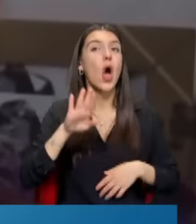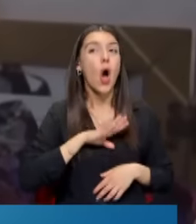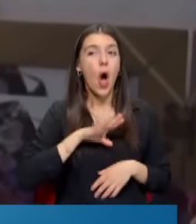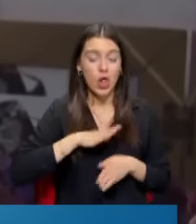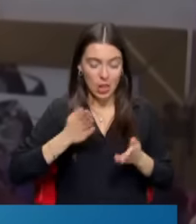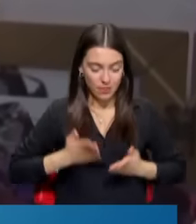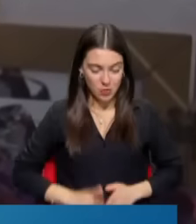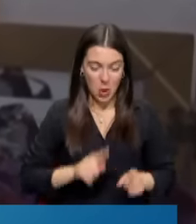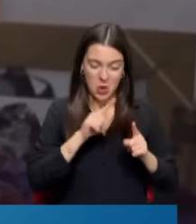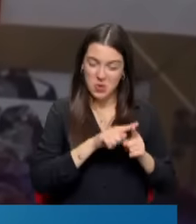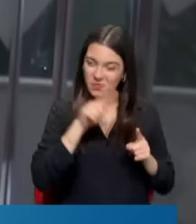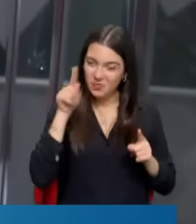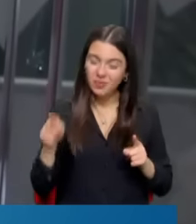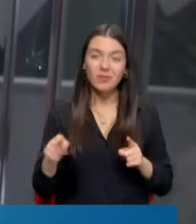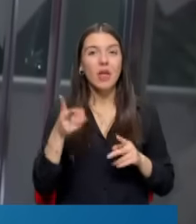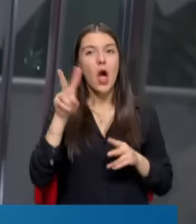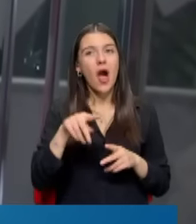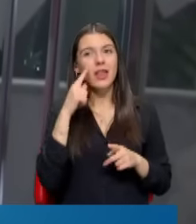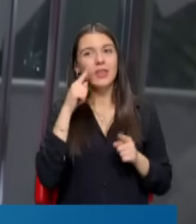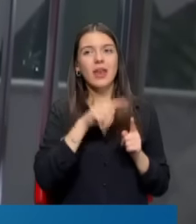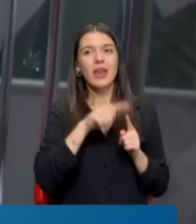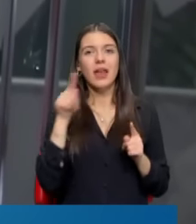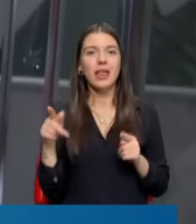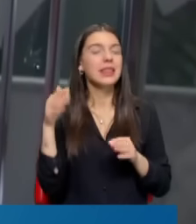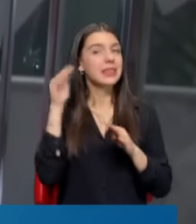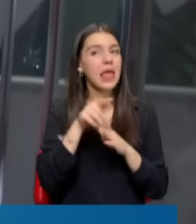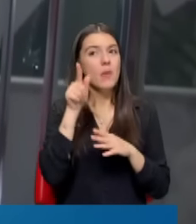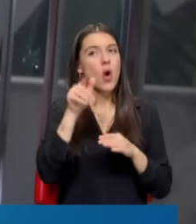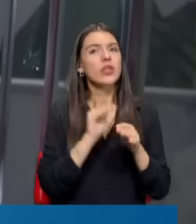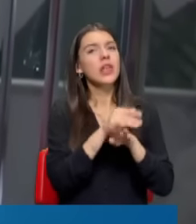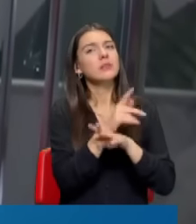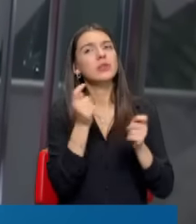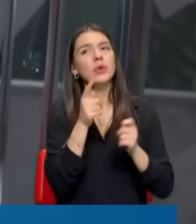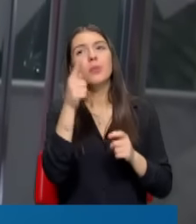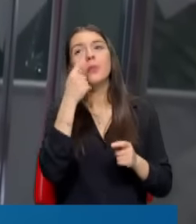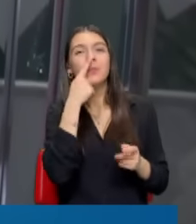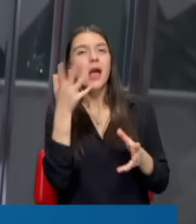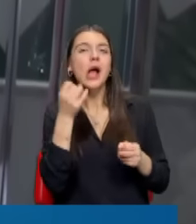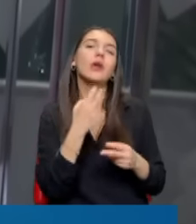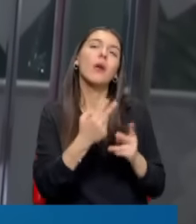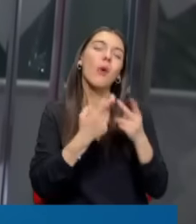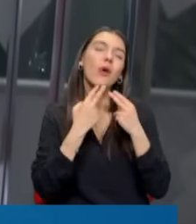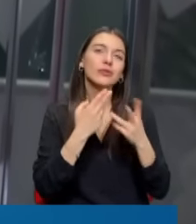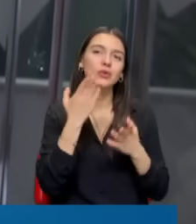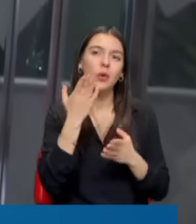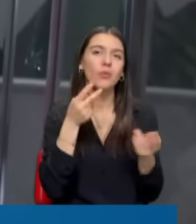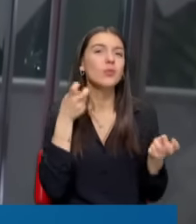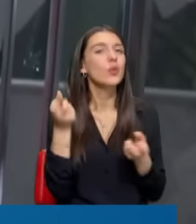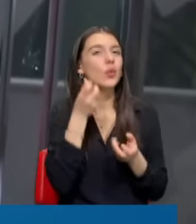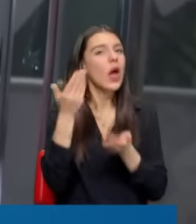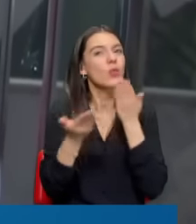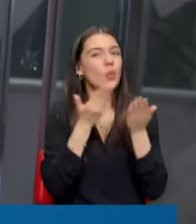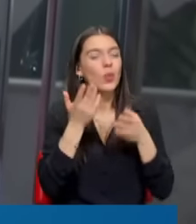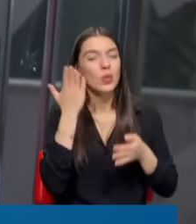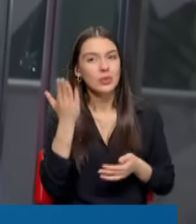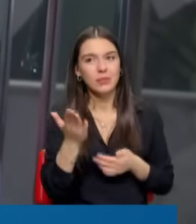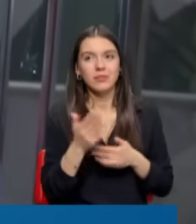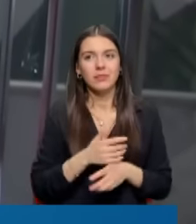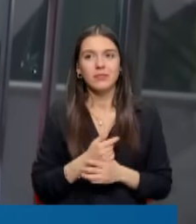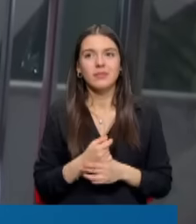eşyalarıyla evi müzeye çevirdi. Gelip onu yaşatmaya çalışıyorum, kokusunu alıyorum, konuşuyorum, Kur'an okuyorum.